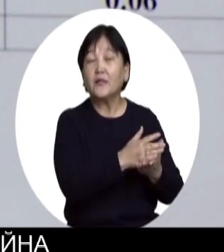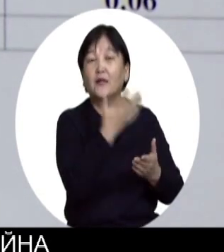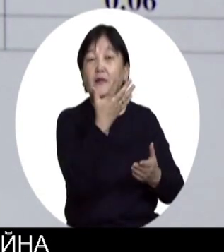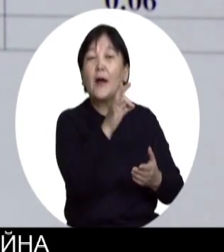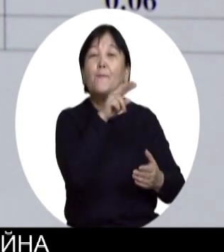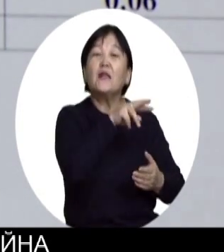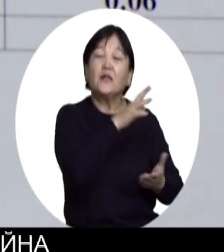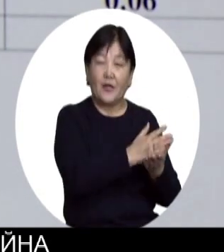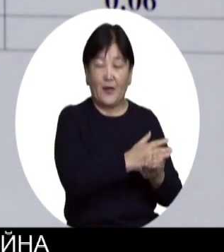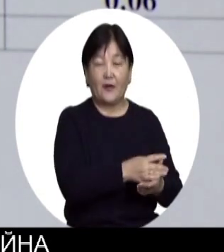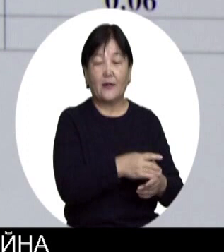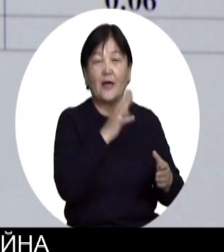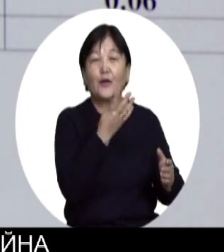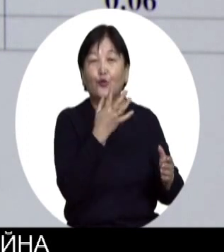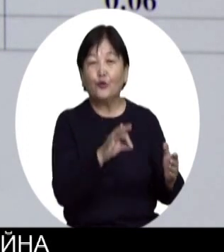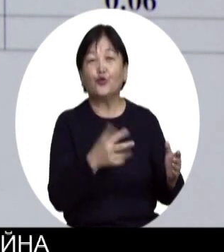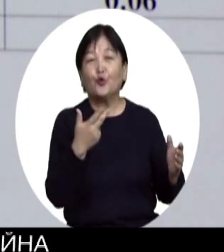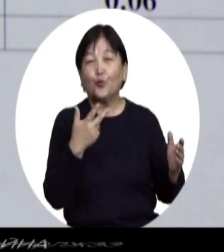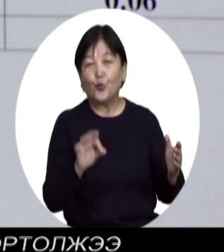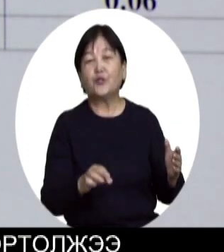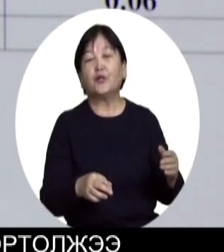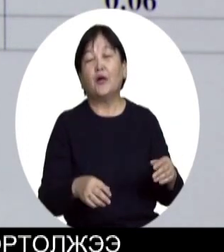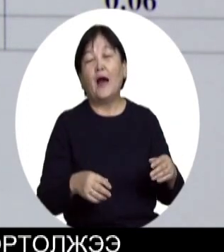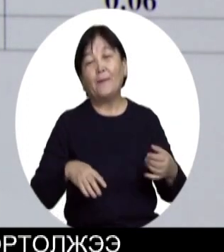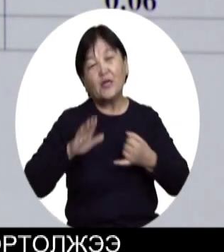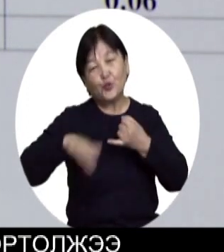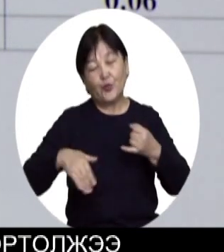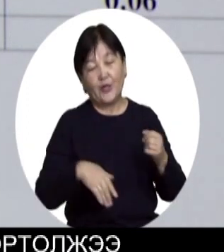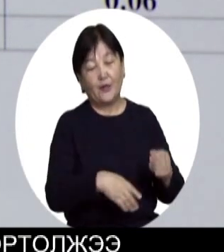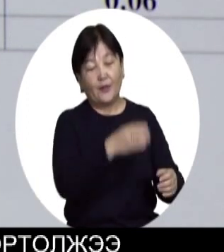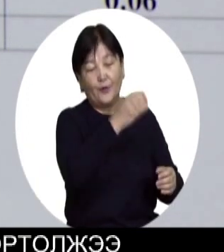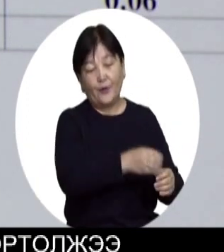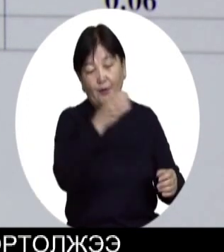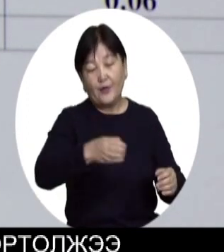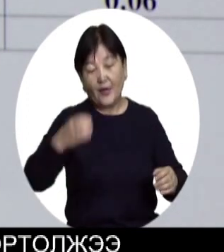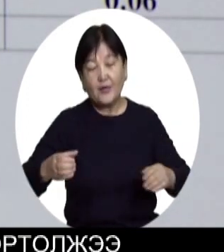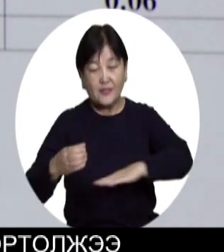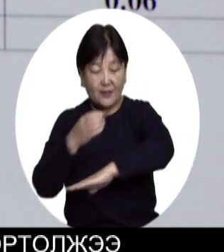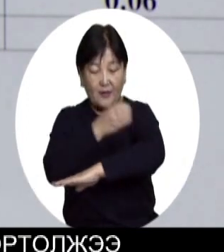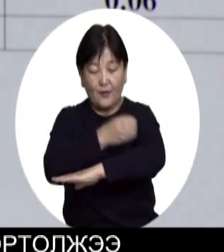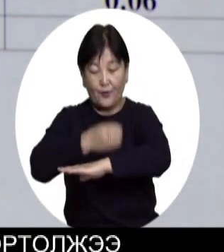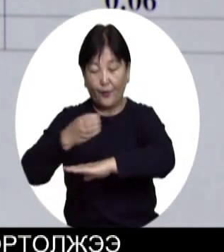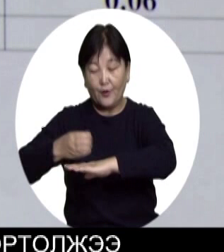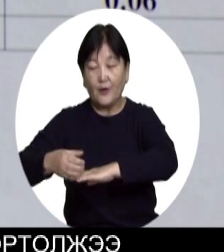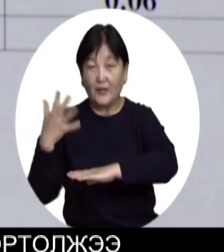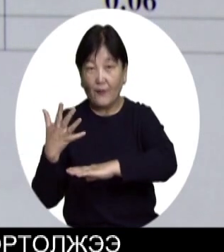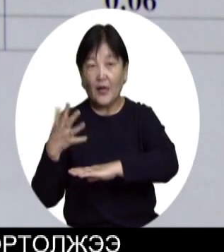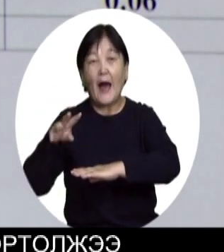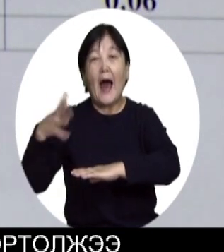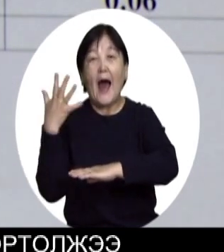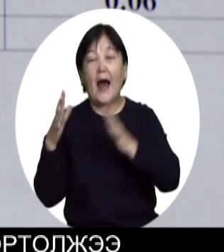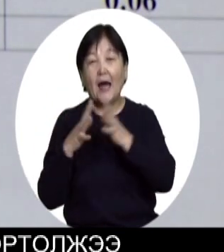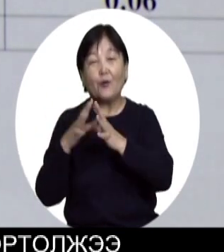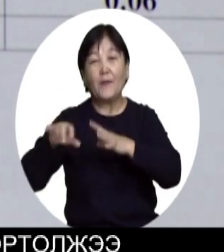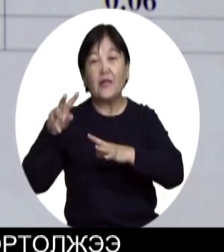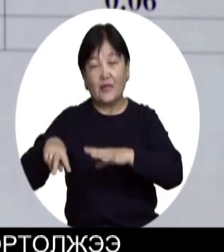За дараагийнхад нь 40, дараагийнхад нь 30 гих мэтлэн хамгийн сүүлийнхэд нь 10 мл. За дараа нь уусамлын эзлэхүүнээ